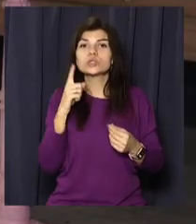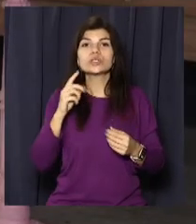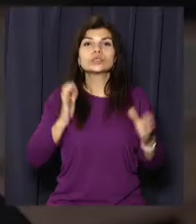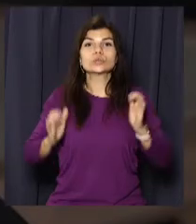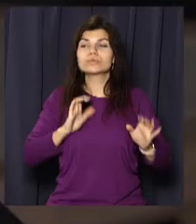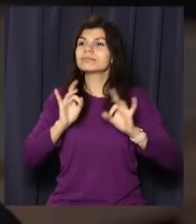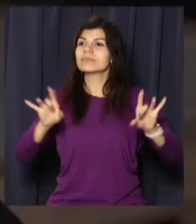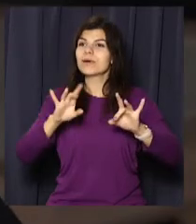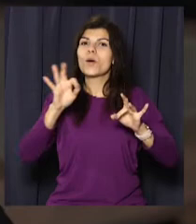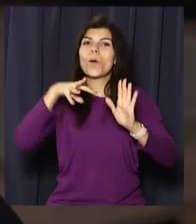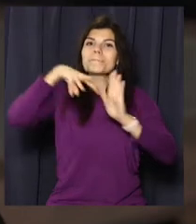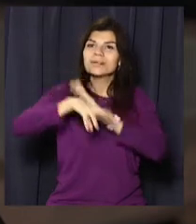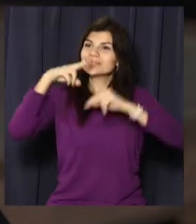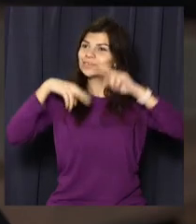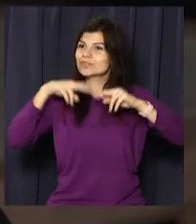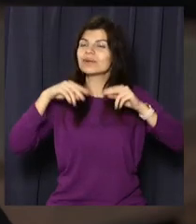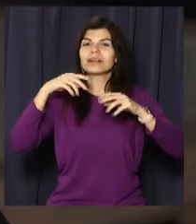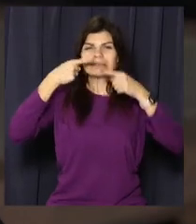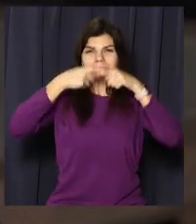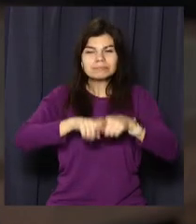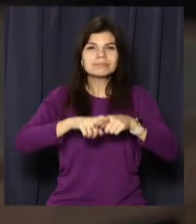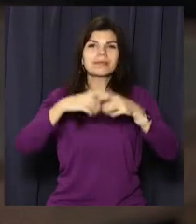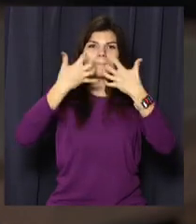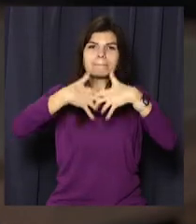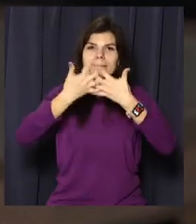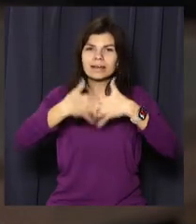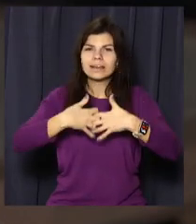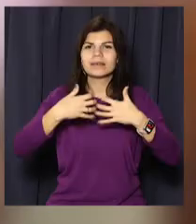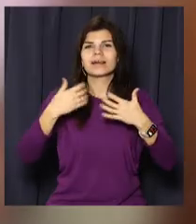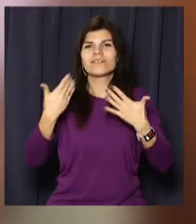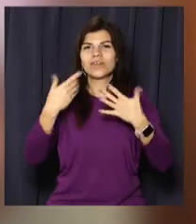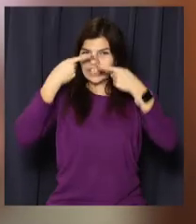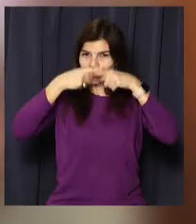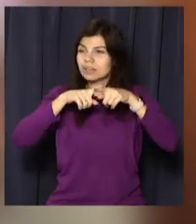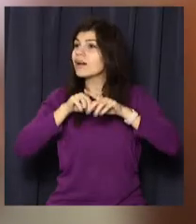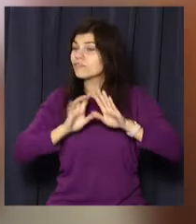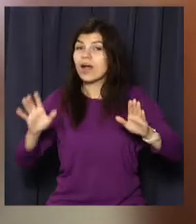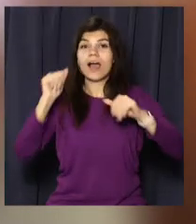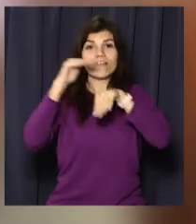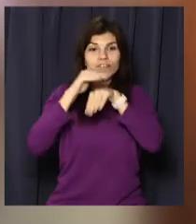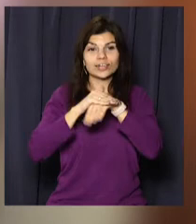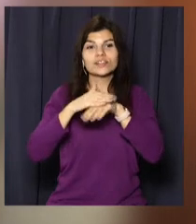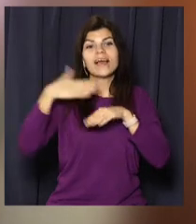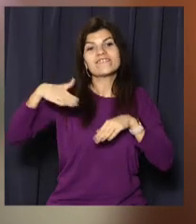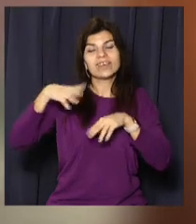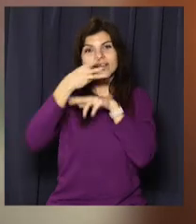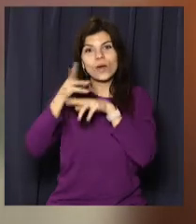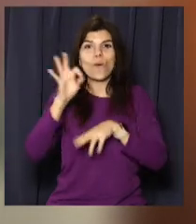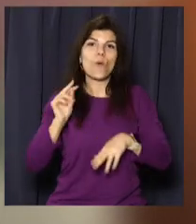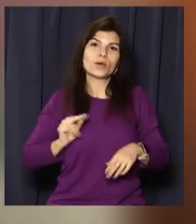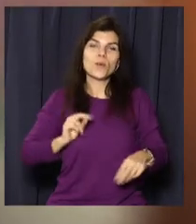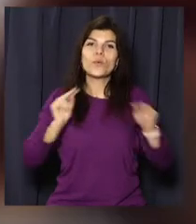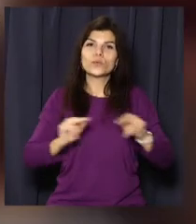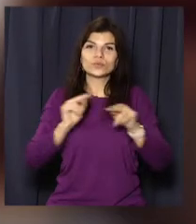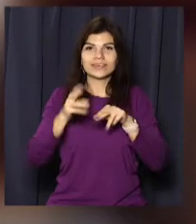про будівництво метрополітену, механіку ґрунтів та інженерну геологію. А ввечері знімає гумористичні відео про роботу